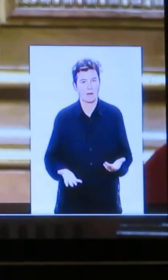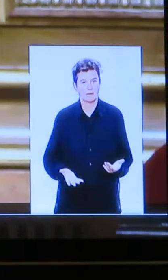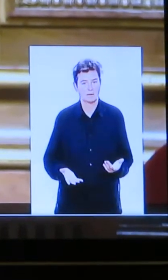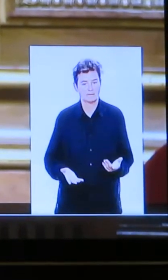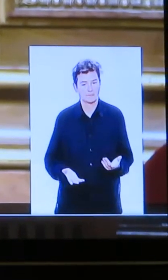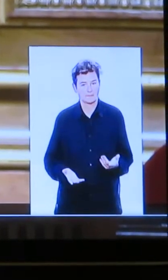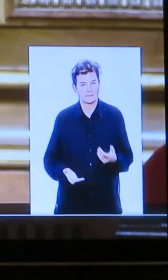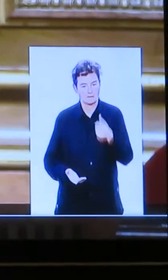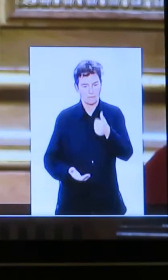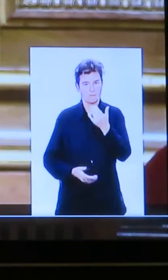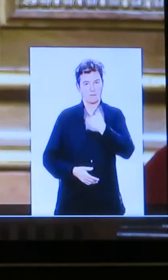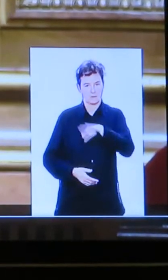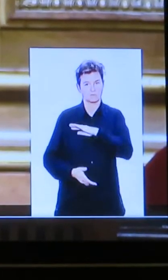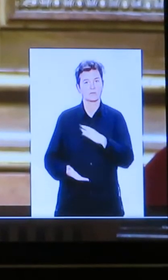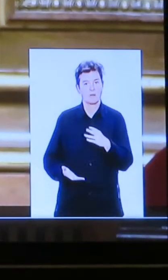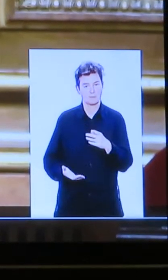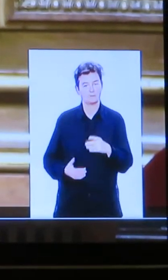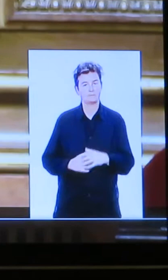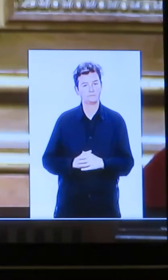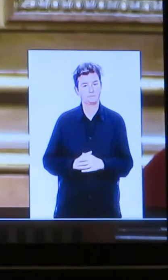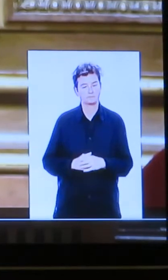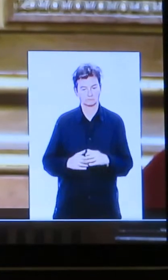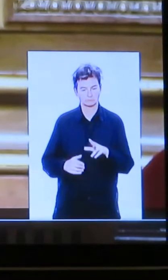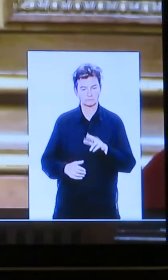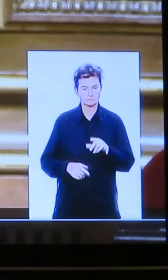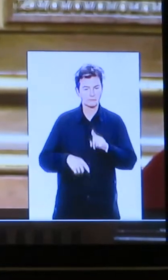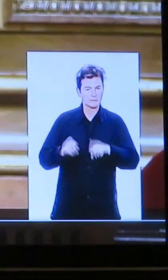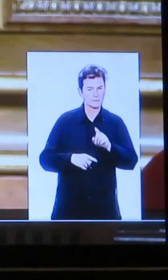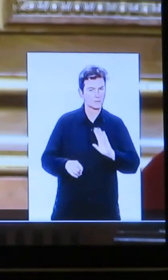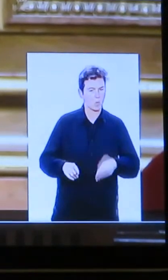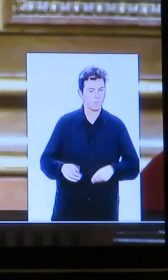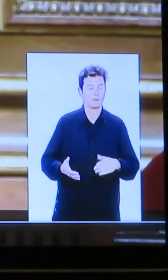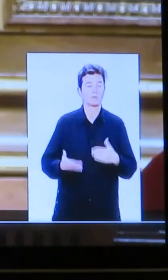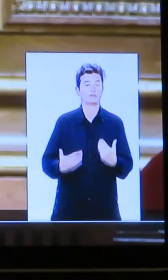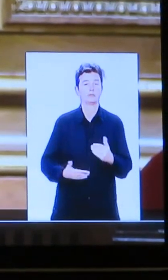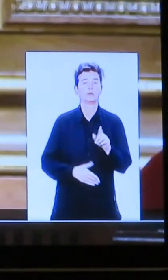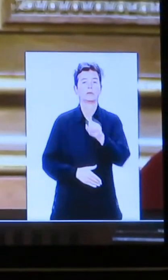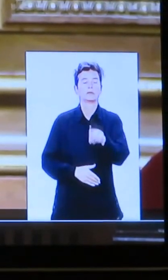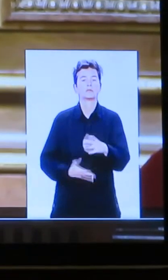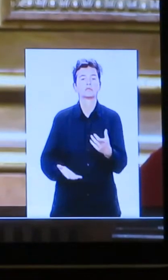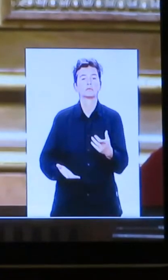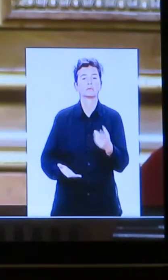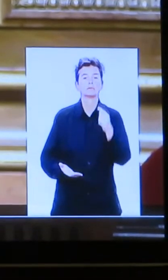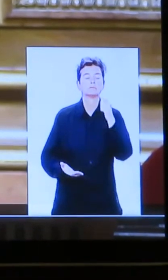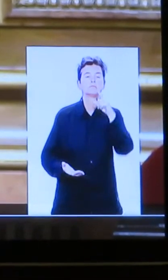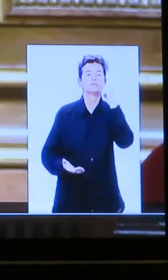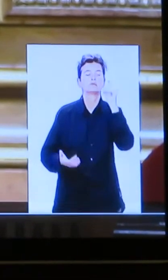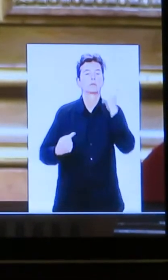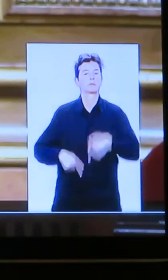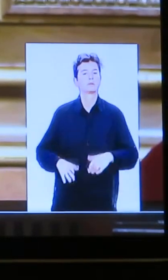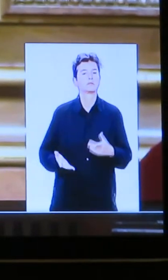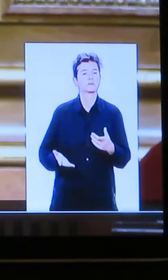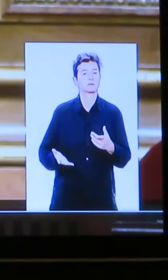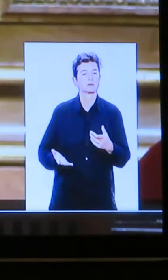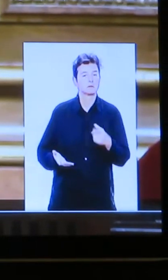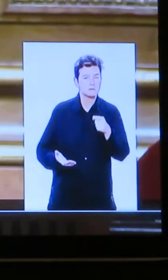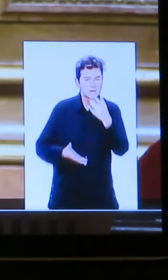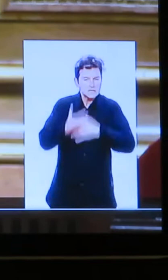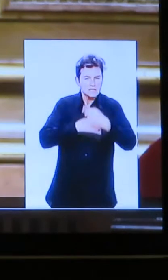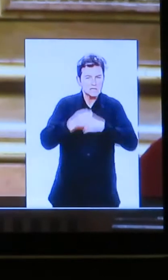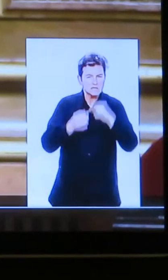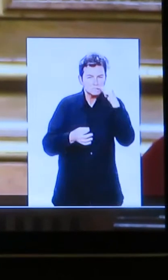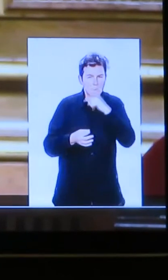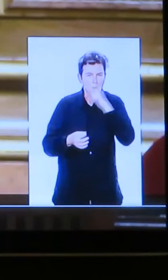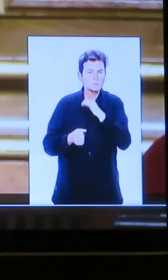êtes responsable et peut-être demain serez-vous reconnu coupable. Alors ma question, la voici. Pensez-vous, Monsieur le Premier ministre, que vos mensonges